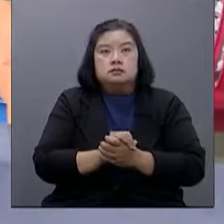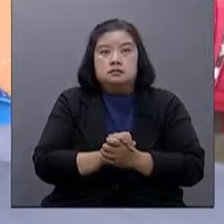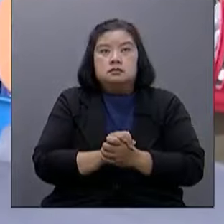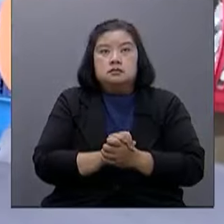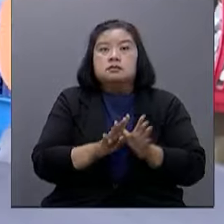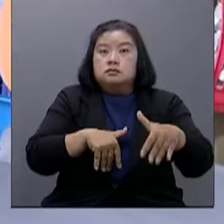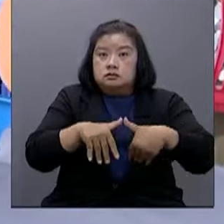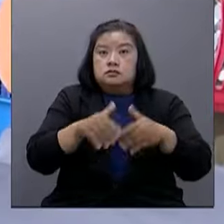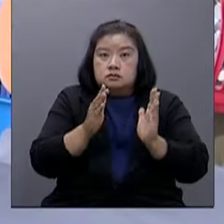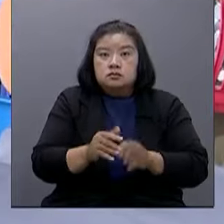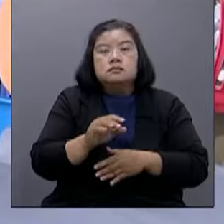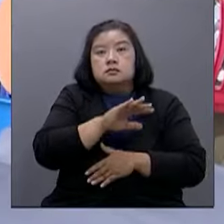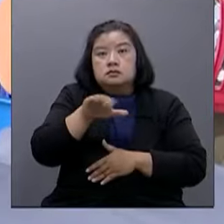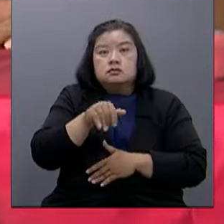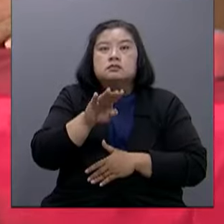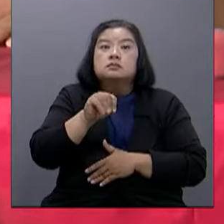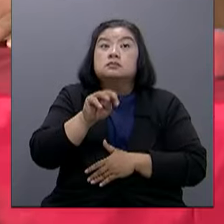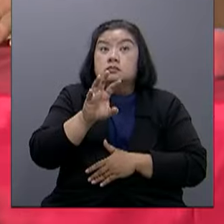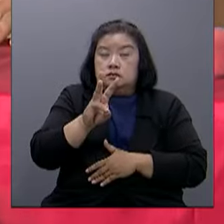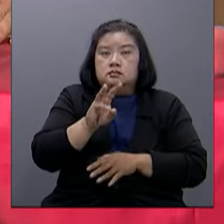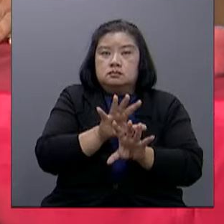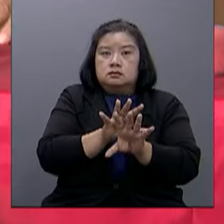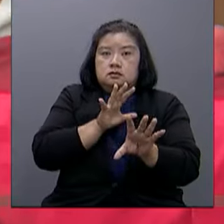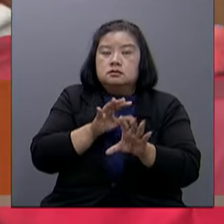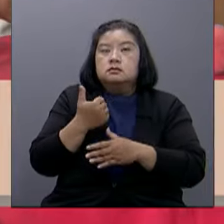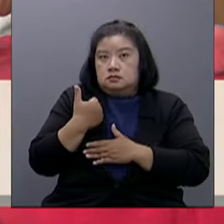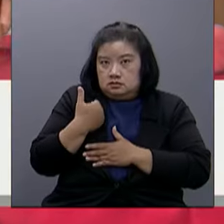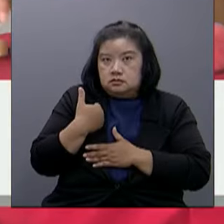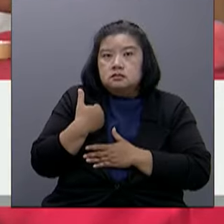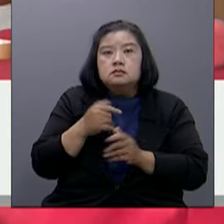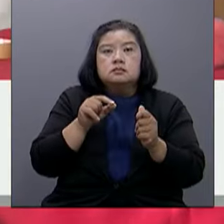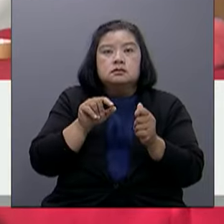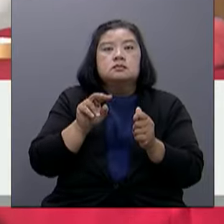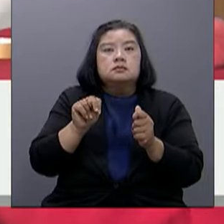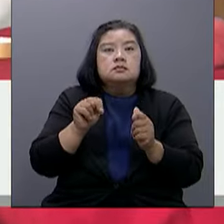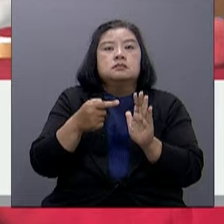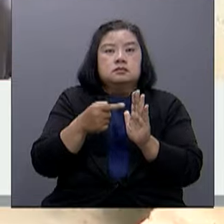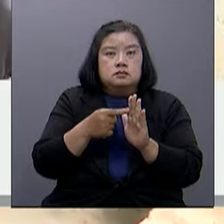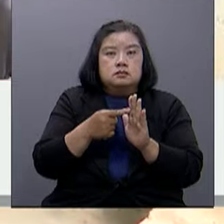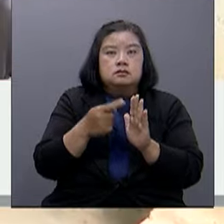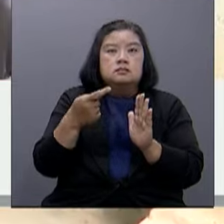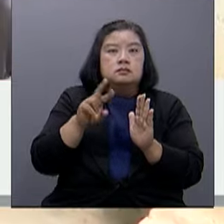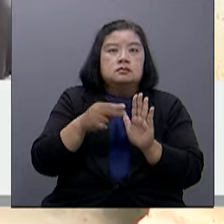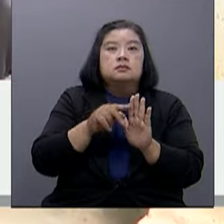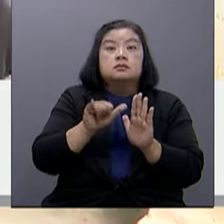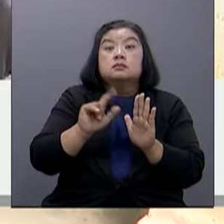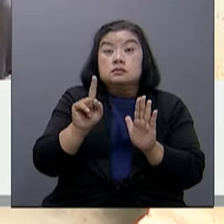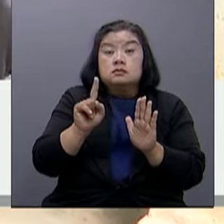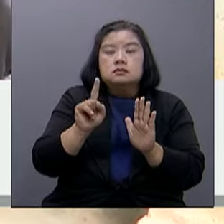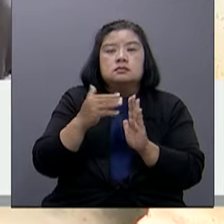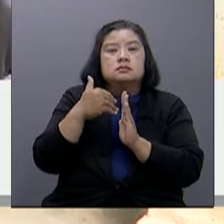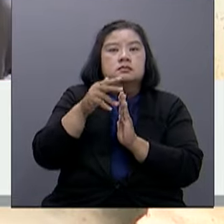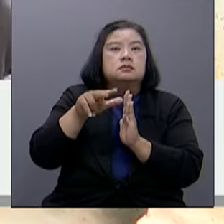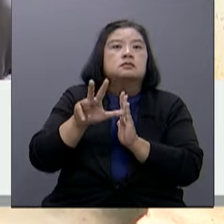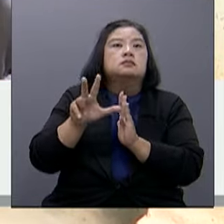ชาวบ้าน46ครอบครัวในหมู่บ้านผาลาดเหนือตำบลนาทรายอำเภอลี้จังหวัดลำพูนเข้าร่วมประชุมรับฟัง